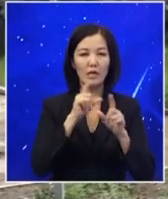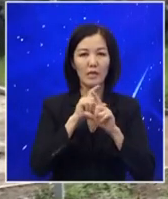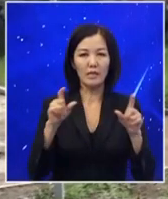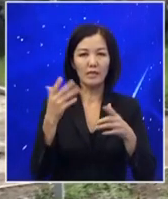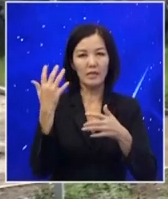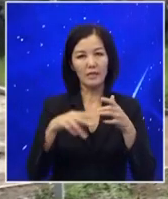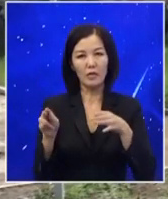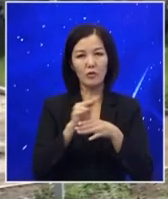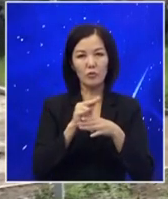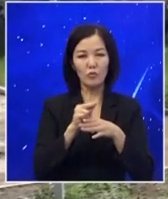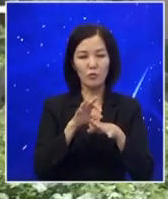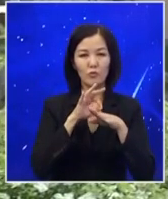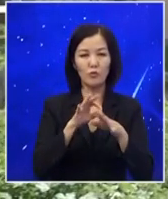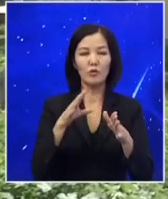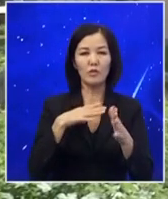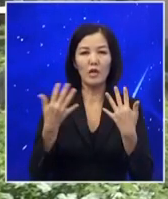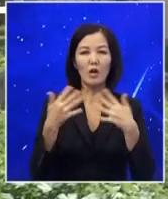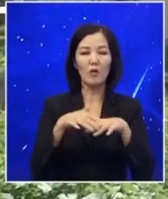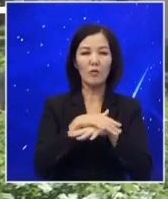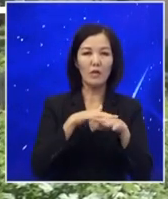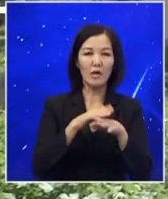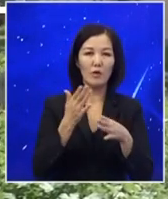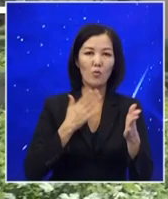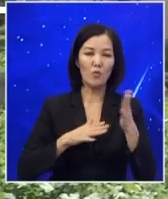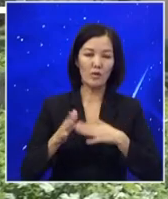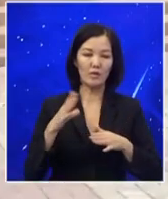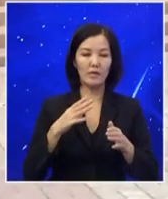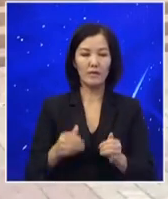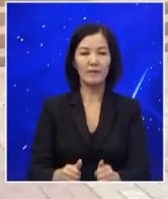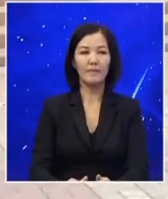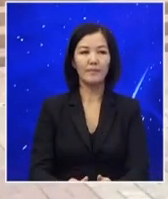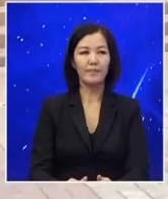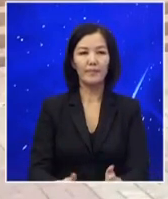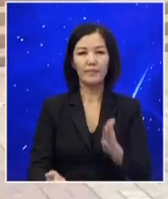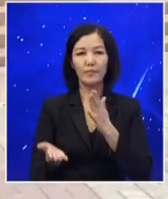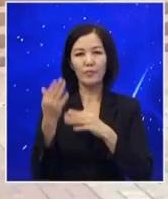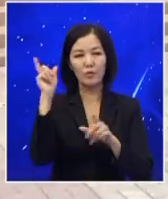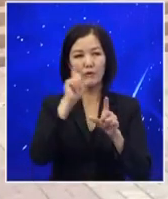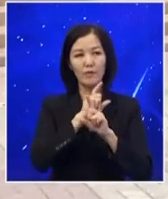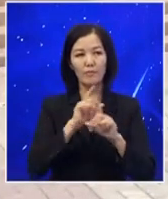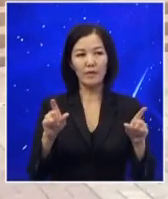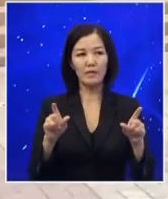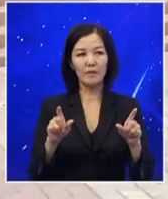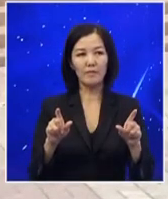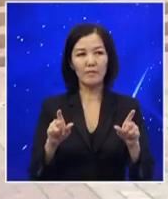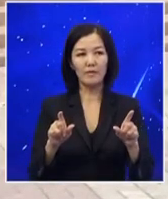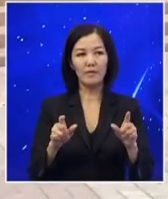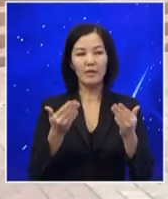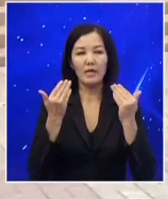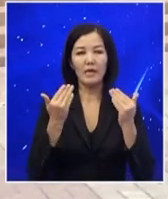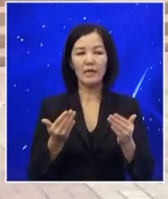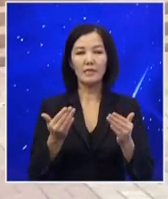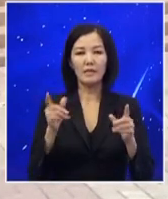бой көтерді. Сөйтіп, ауылдық ағайынның еңсесі тіктелді. Бұрынғы мектепті салыстырғанда тек бұған қазіргі